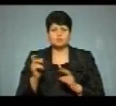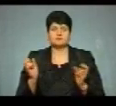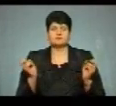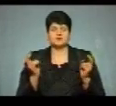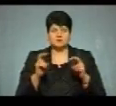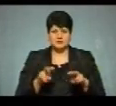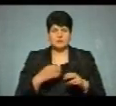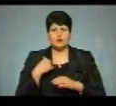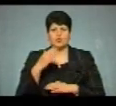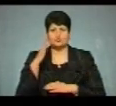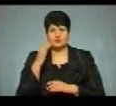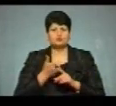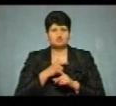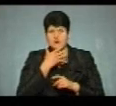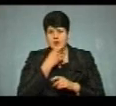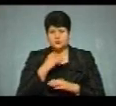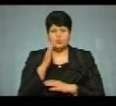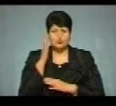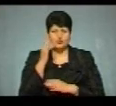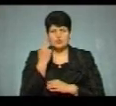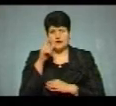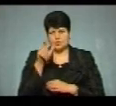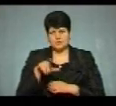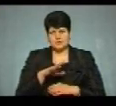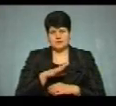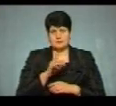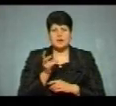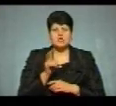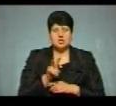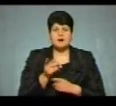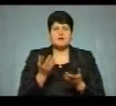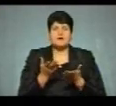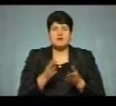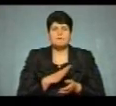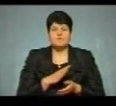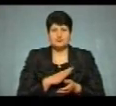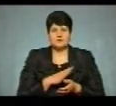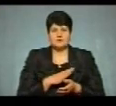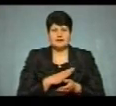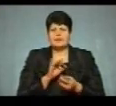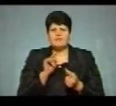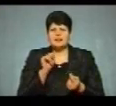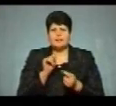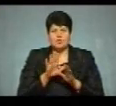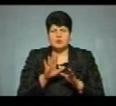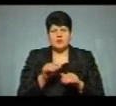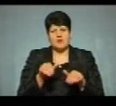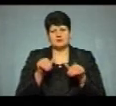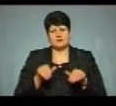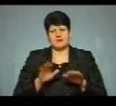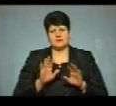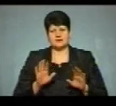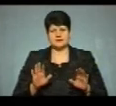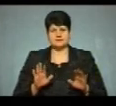зійшлися, проголосували, дуже гарно проголосували. Одна людина тільки прийшла, яка була навіть не проти, просто утрималася, ну,